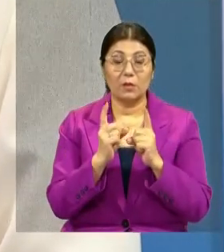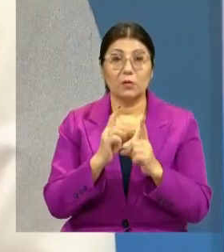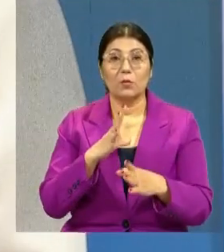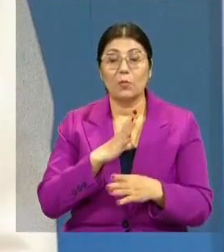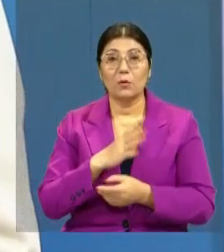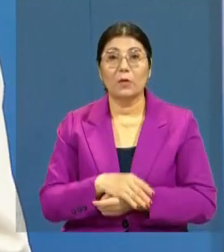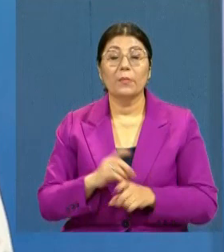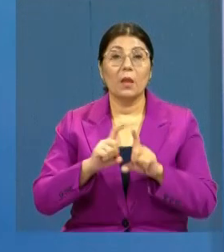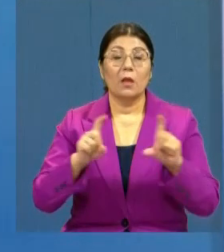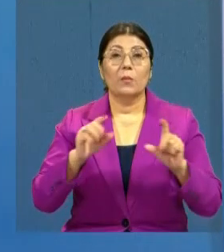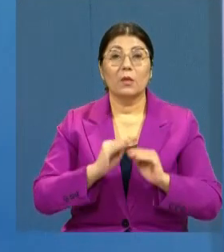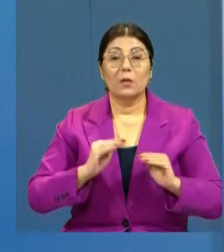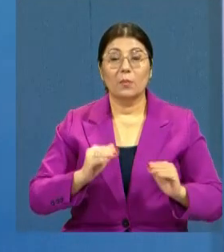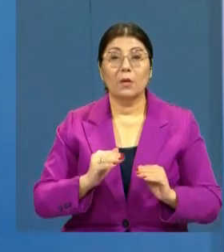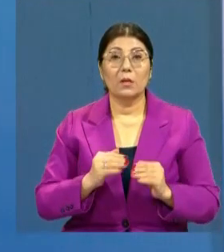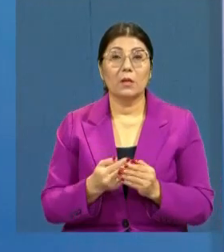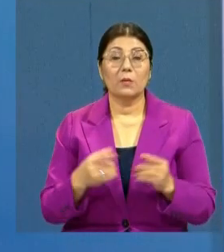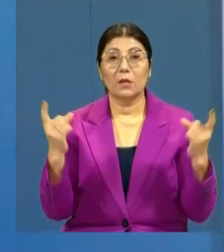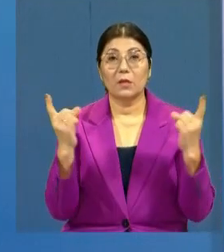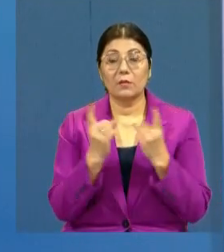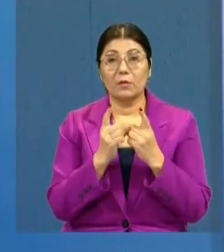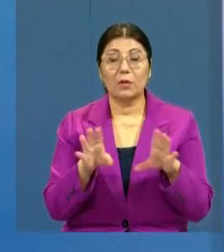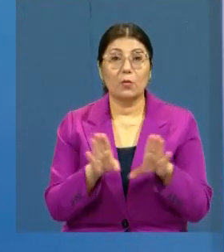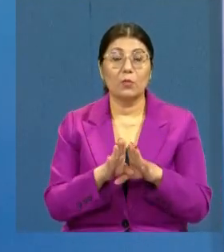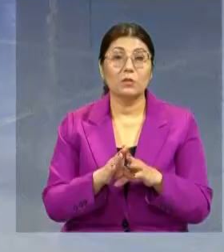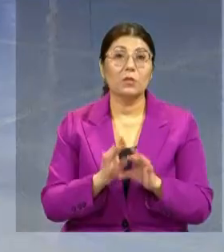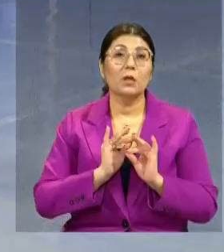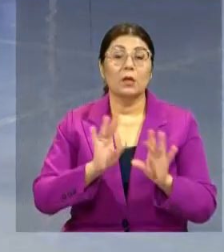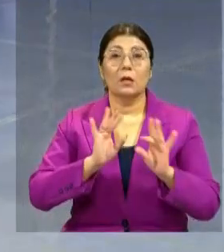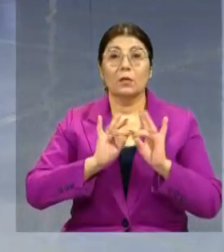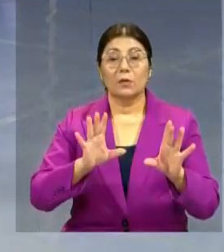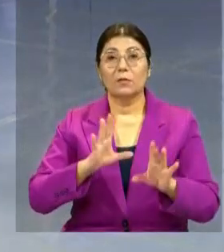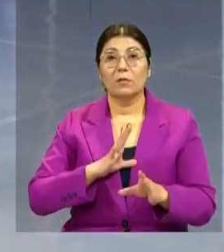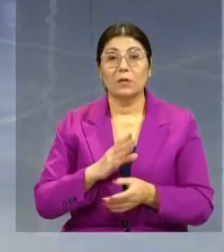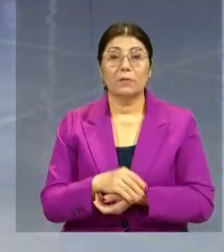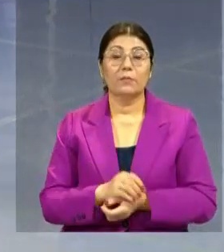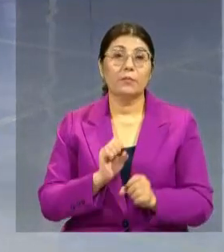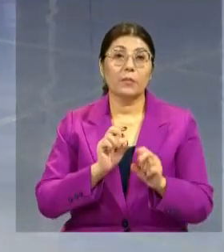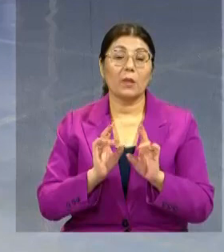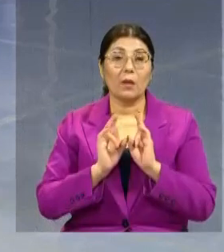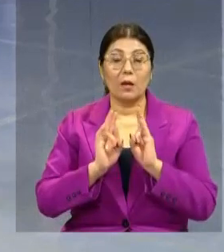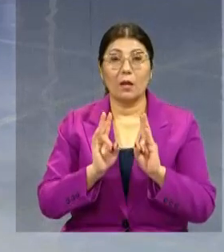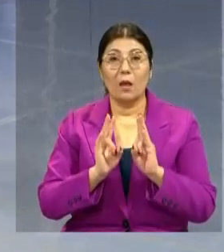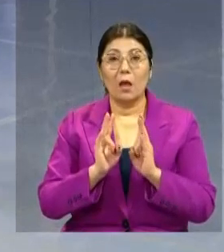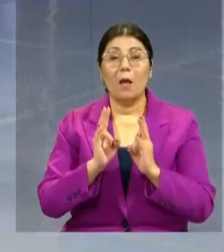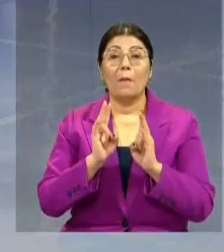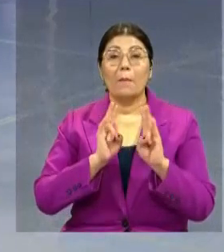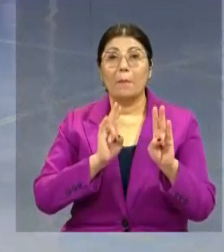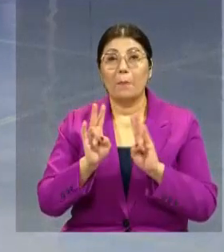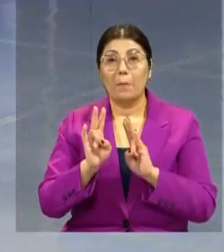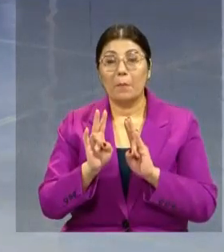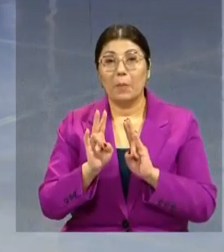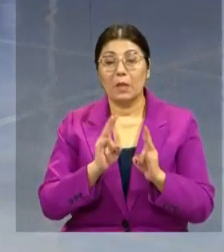арқылы да біз қоғамда да сіңісіп сондай насихаттар жүргізіп жатырмыз. Шат ағымның жетегінде кетіп қала жаздаған қанша